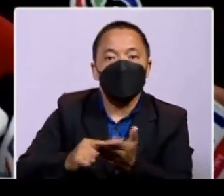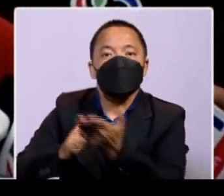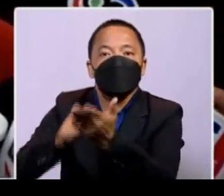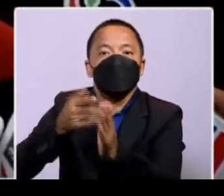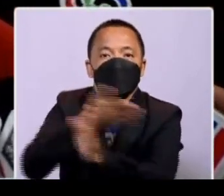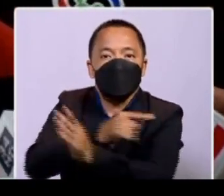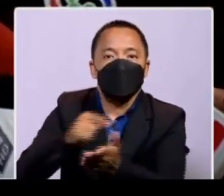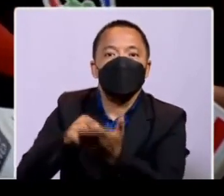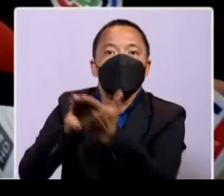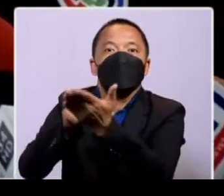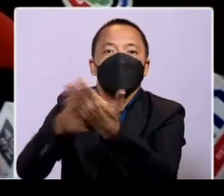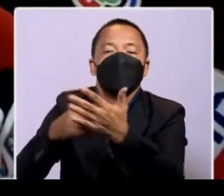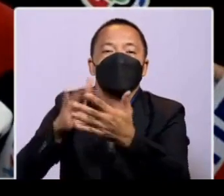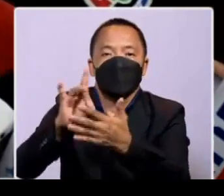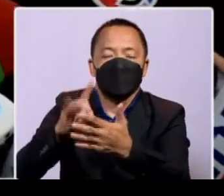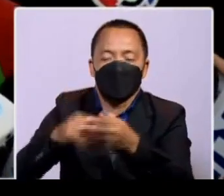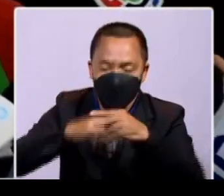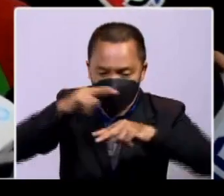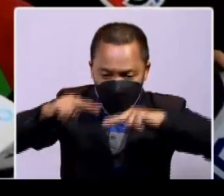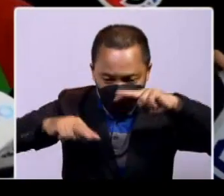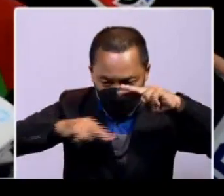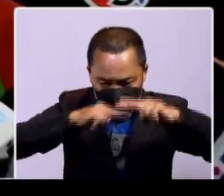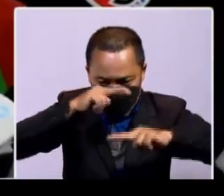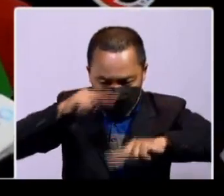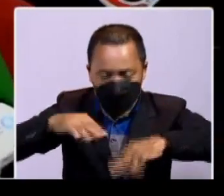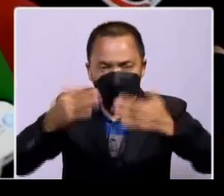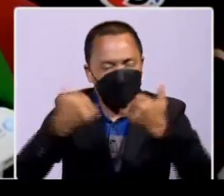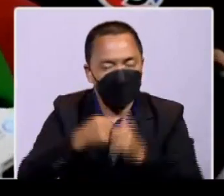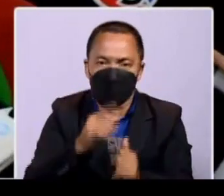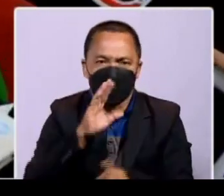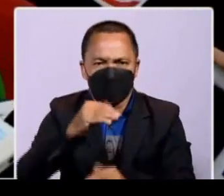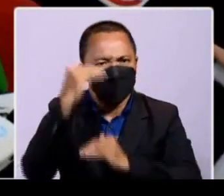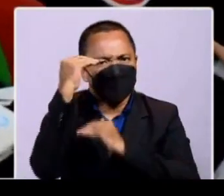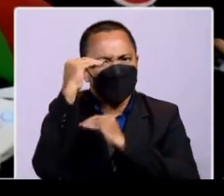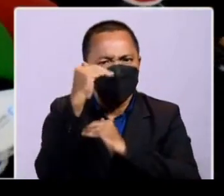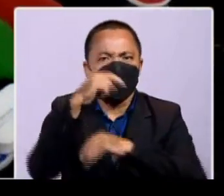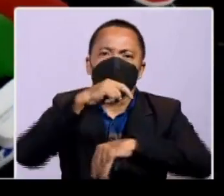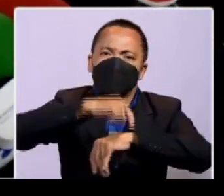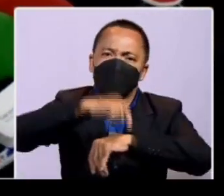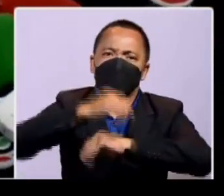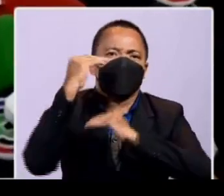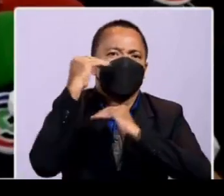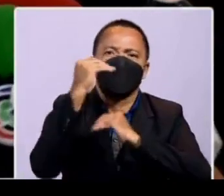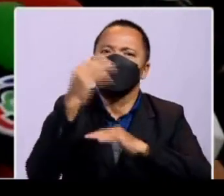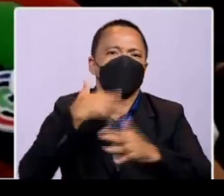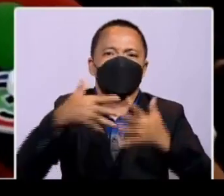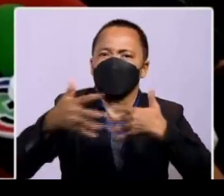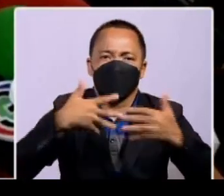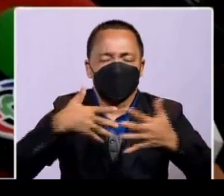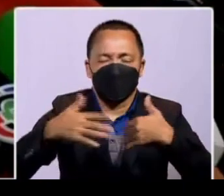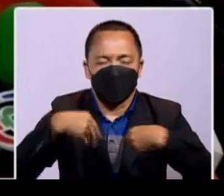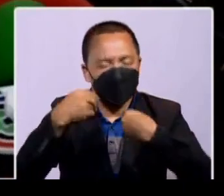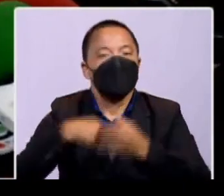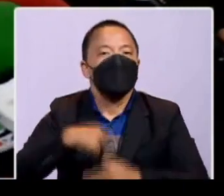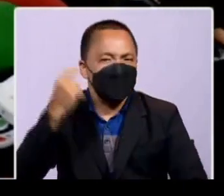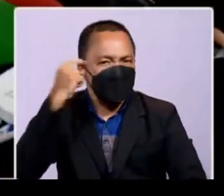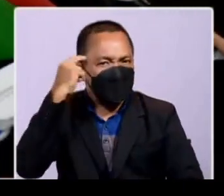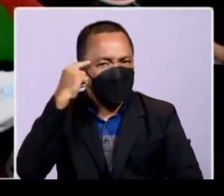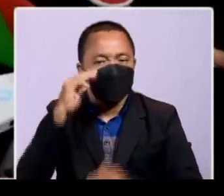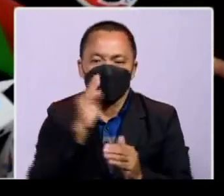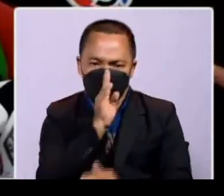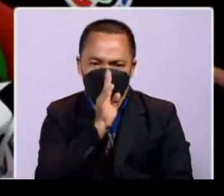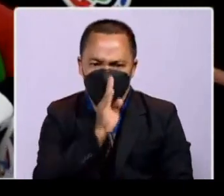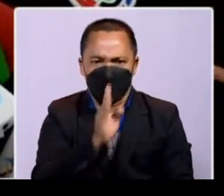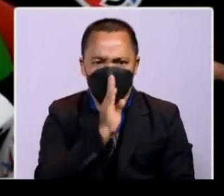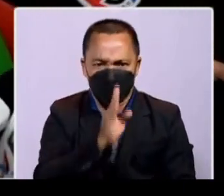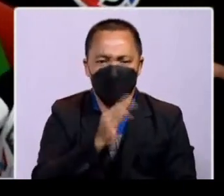เอกสารให้กับอัยการสูงสุดในการตรวจสอบและไม่ขอกำหนดเรื่องของระยะเวลาในการดำเนินการเพราะว่าเชื่อมั่นในความตรง